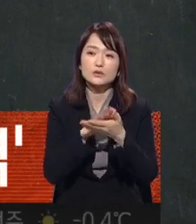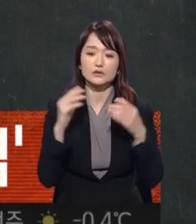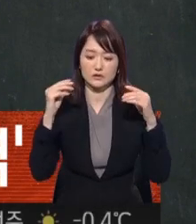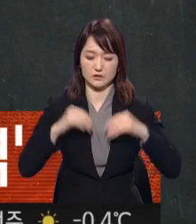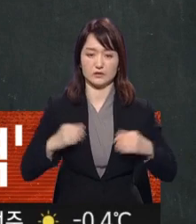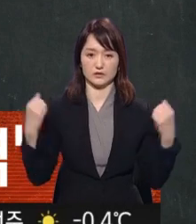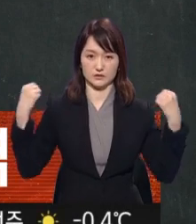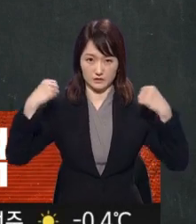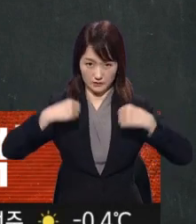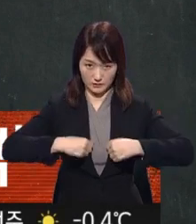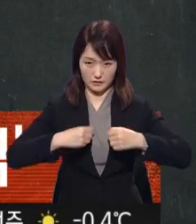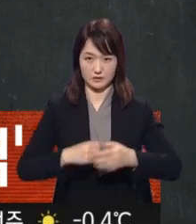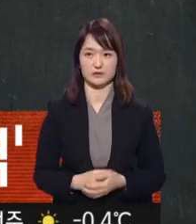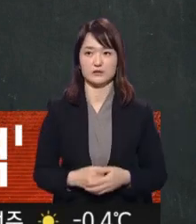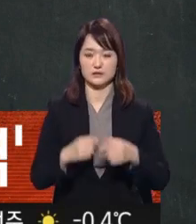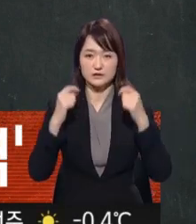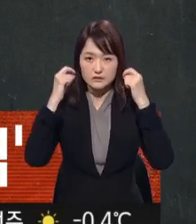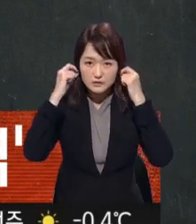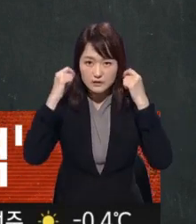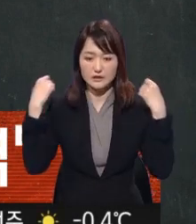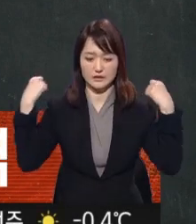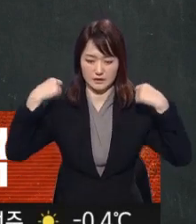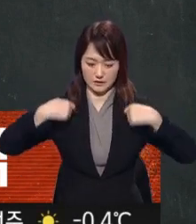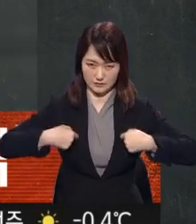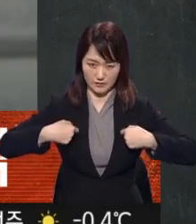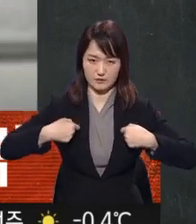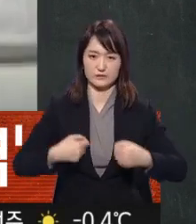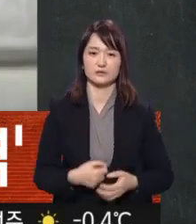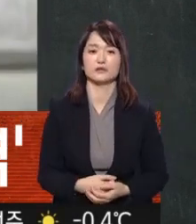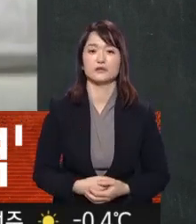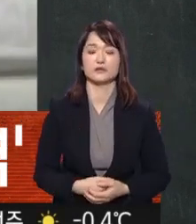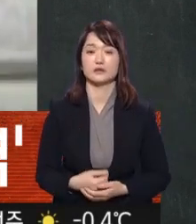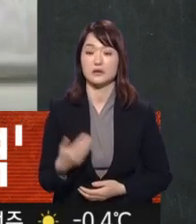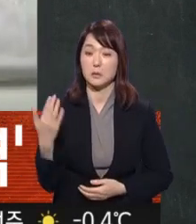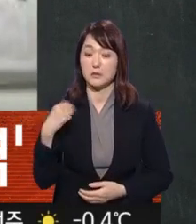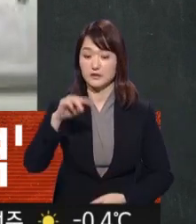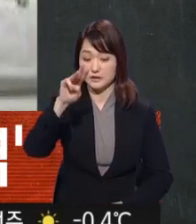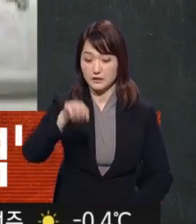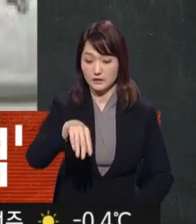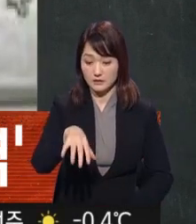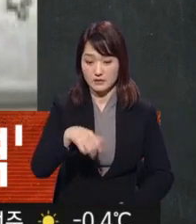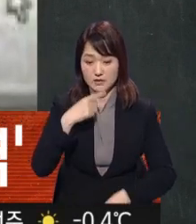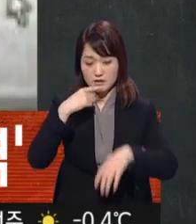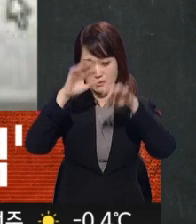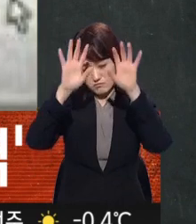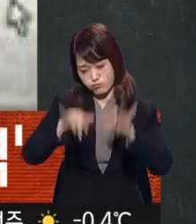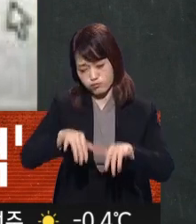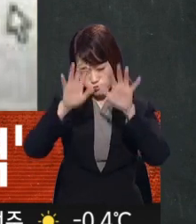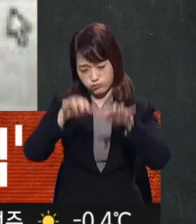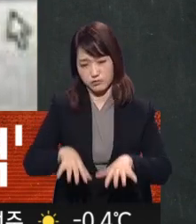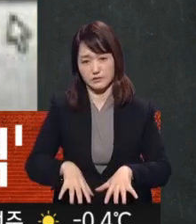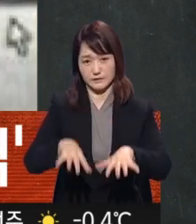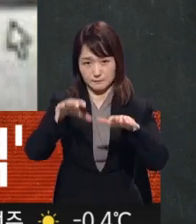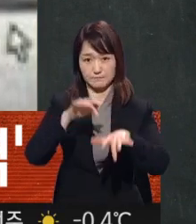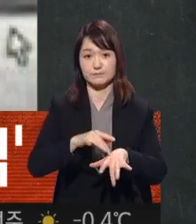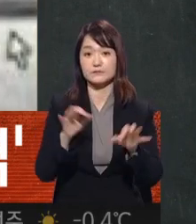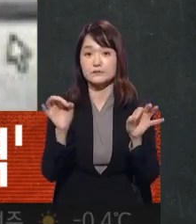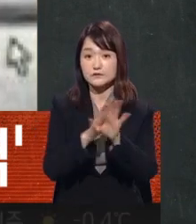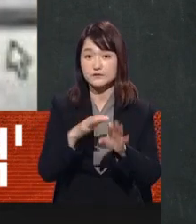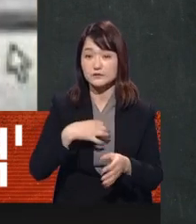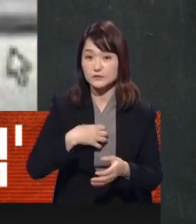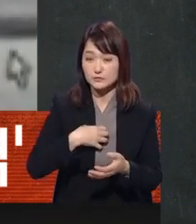가방을 맺고 운동화를 착용한 것으로 파악이 되고 있습니다 얼마 전에이 광주에서 폭설이 내려서이 경찰이 실종 경보 문자를 발송했는데